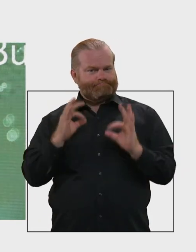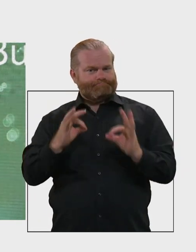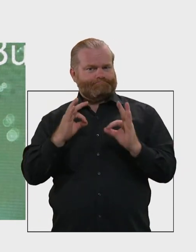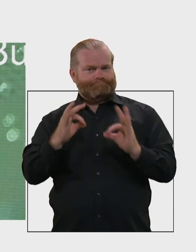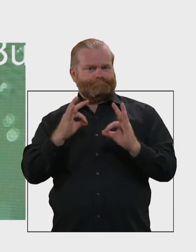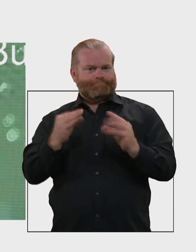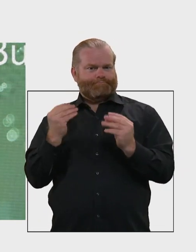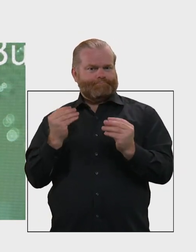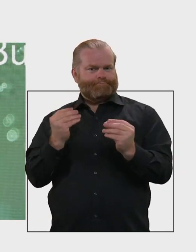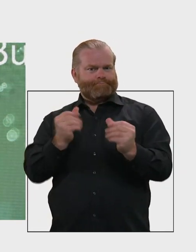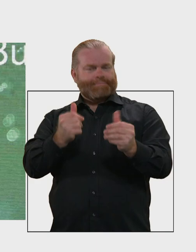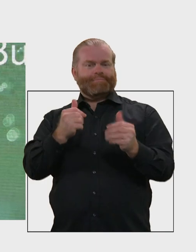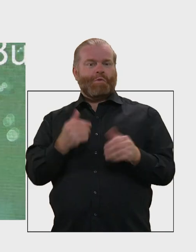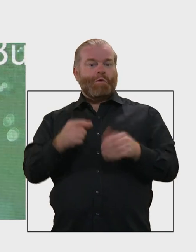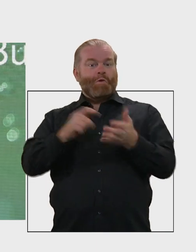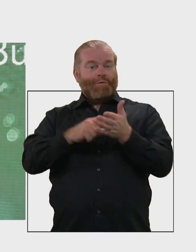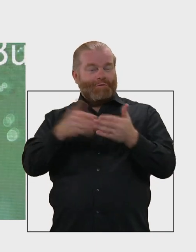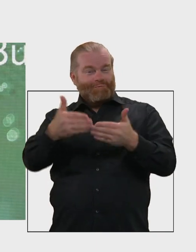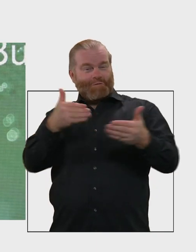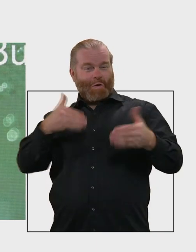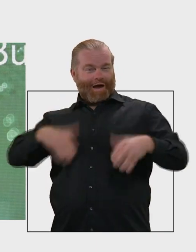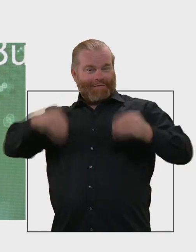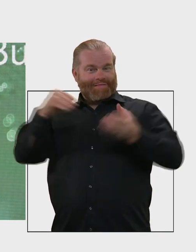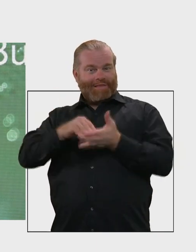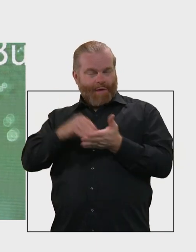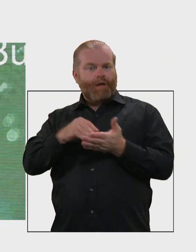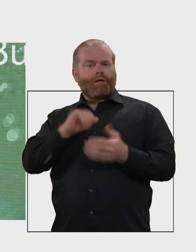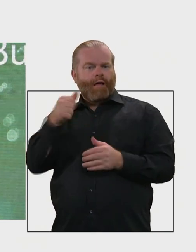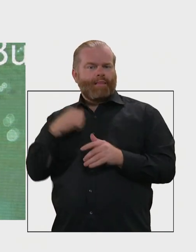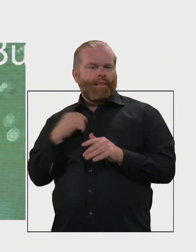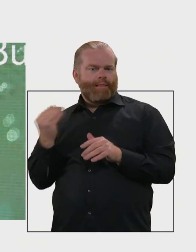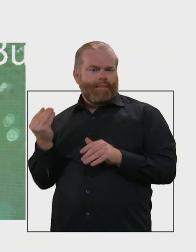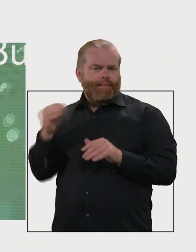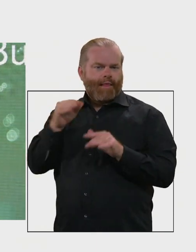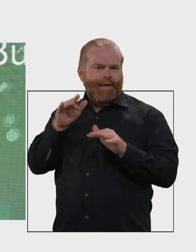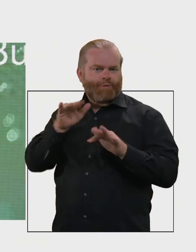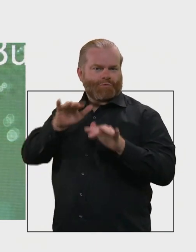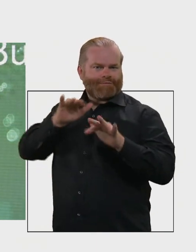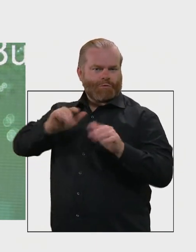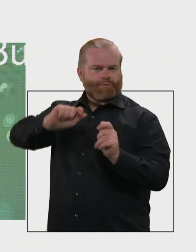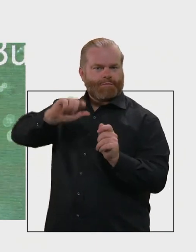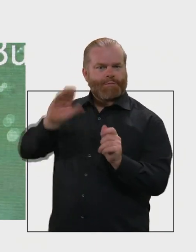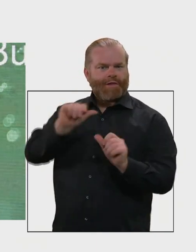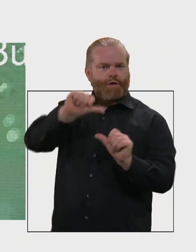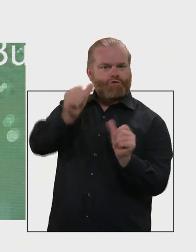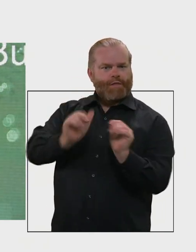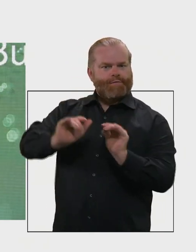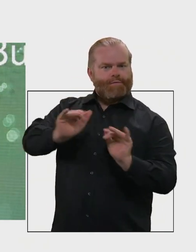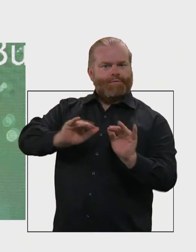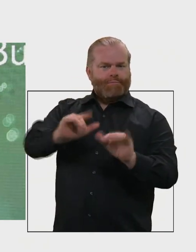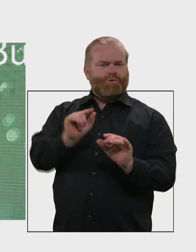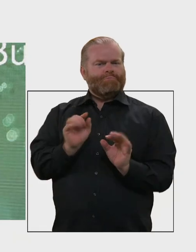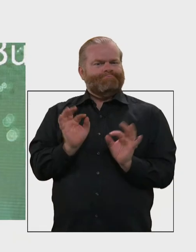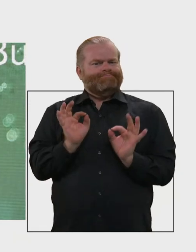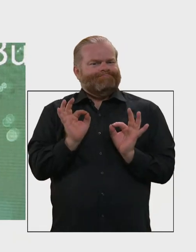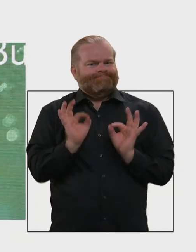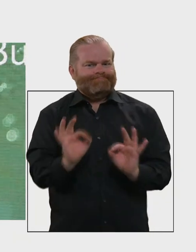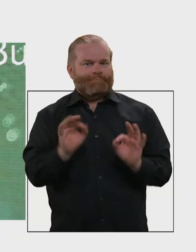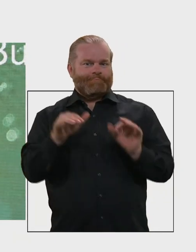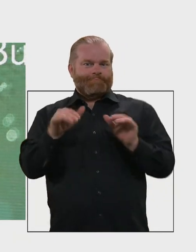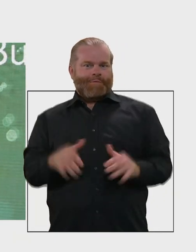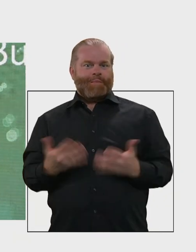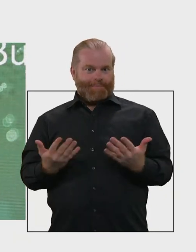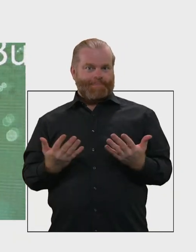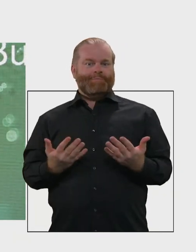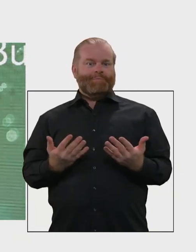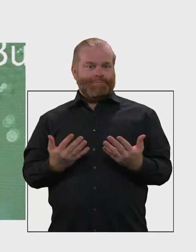Prozess. Im ungünstigsten Fall, und das ist also dann eher negativ anders bei anderen Beratungen, kommen wir dann manchmal eher so